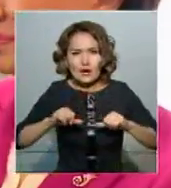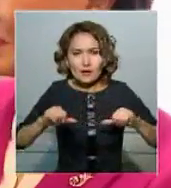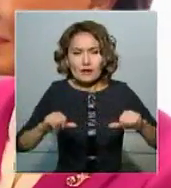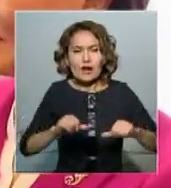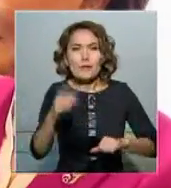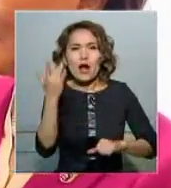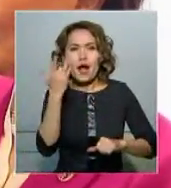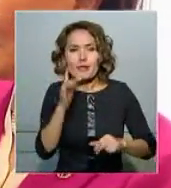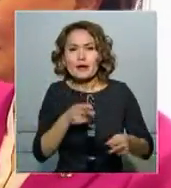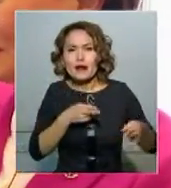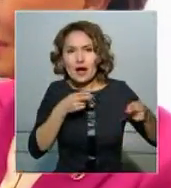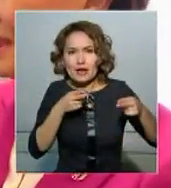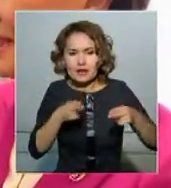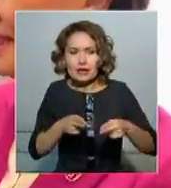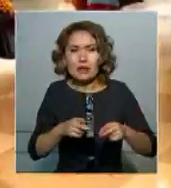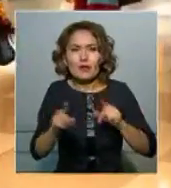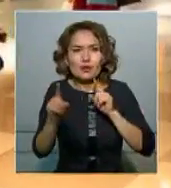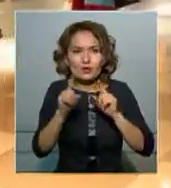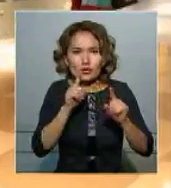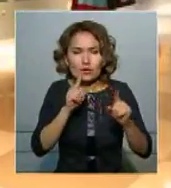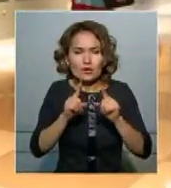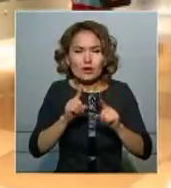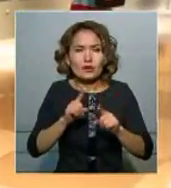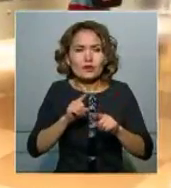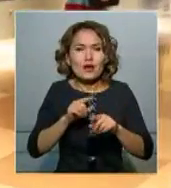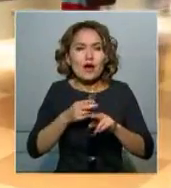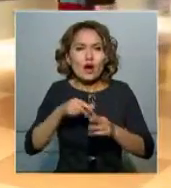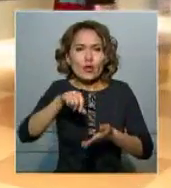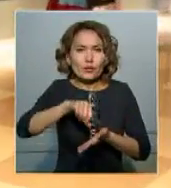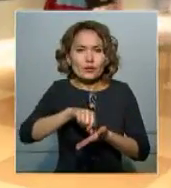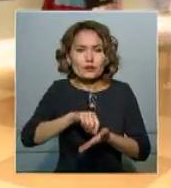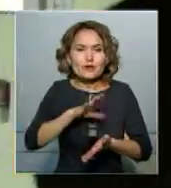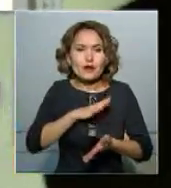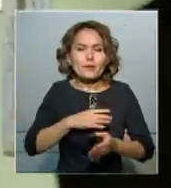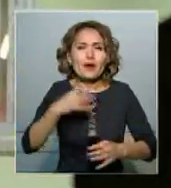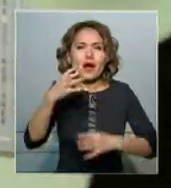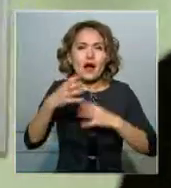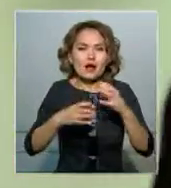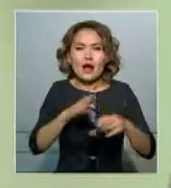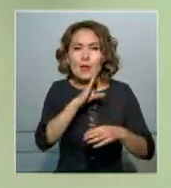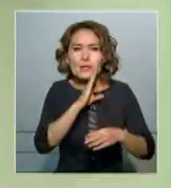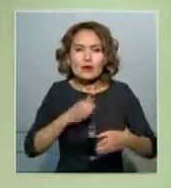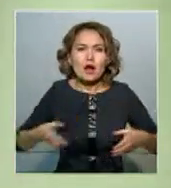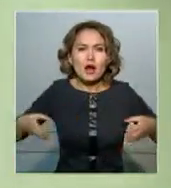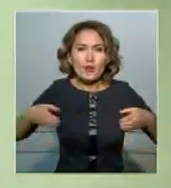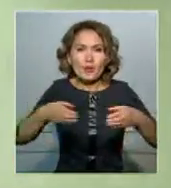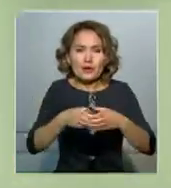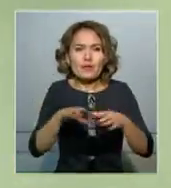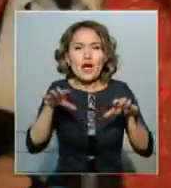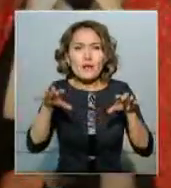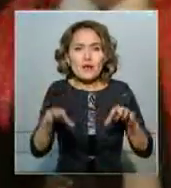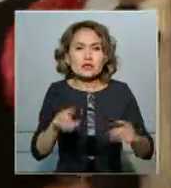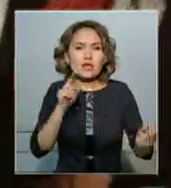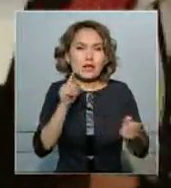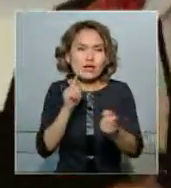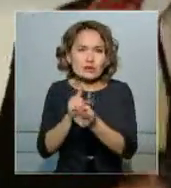әлі жалғасуда. Мемлекеттік хатшы Біріккен ұлттар ұйымы басшылығымен және халықаралық әйелдер ұйымдарының көшбасшыларымен